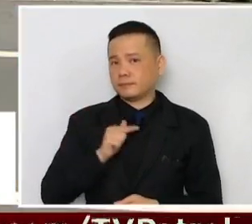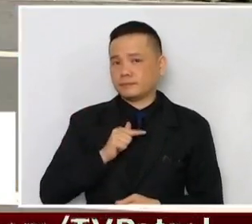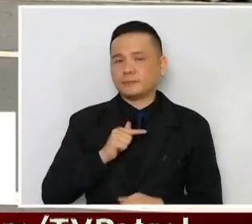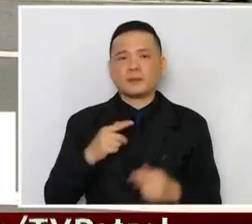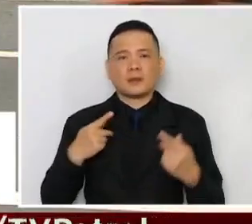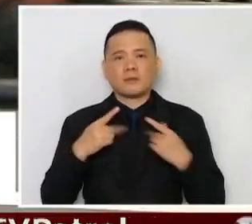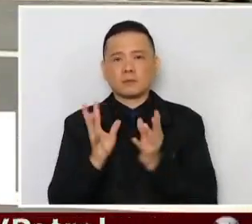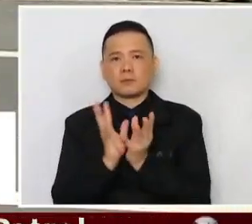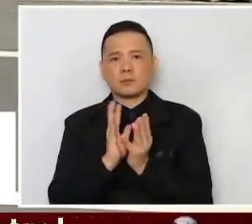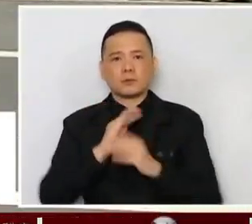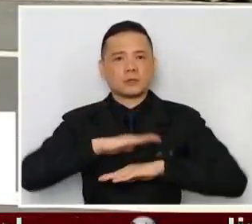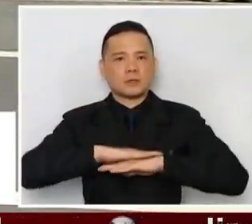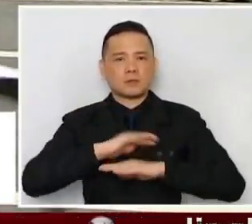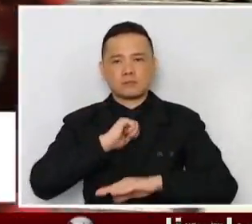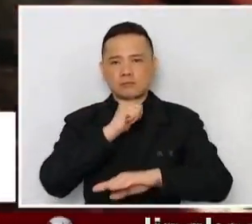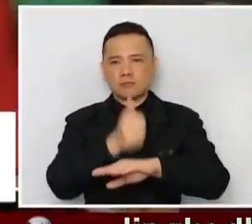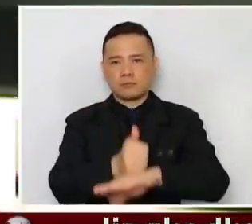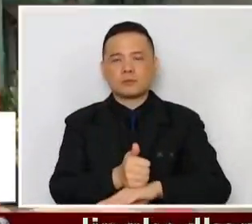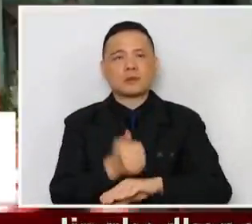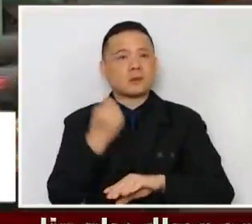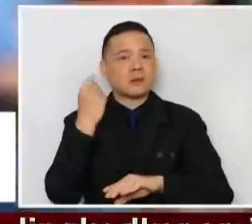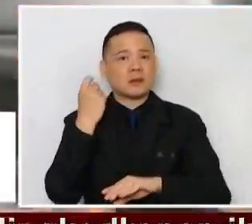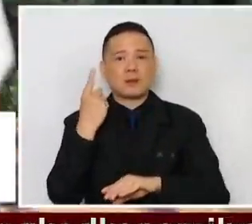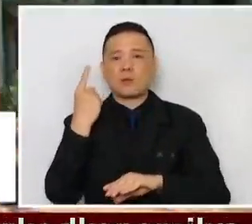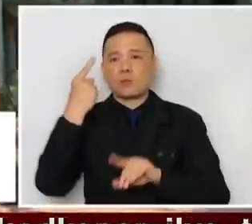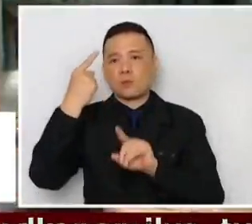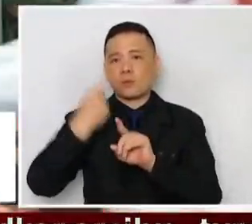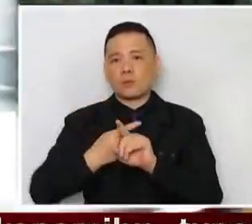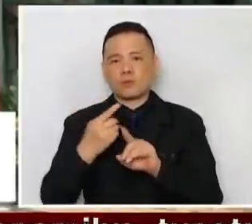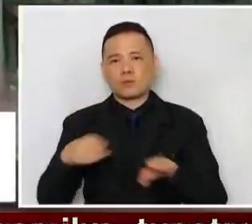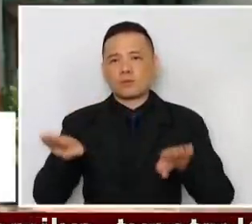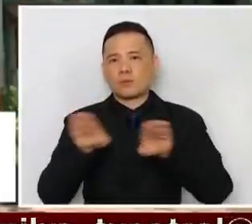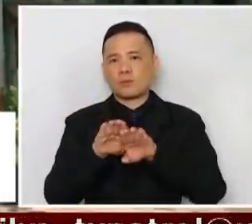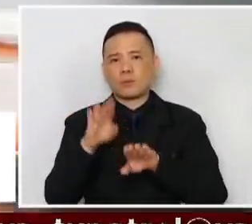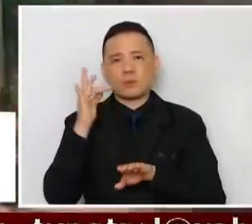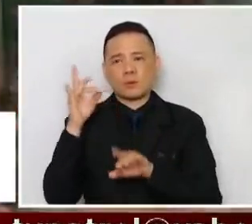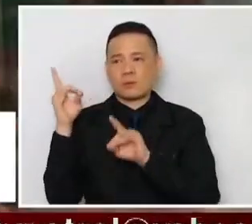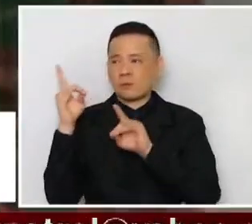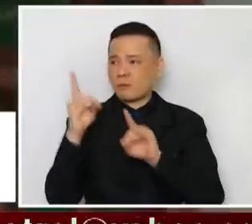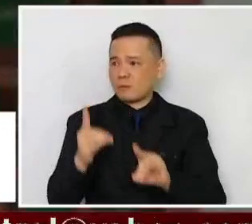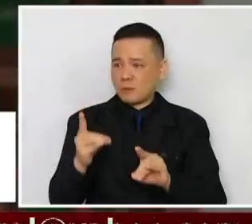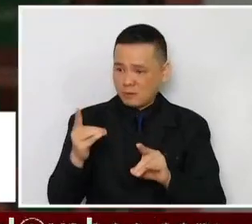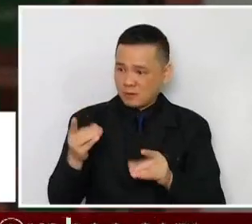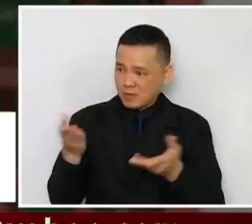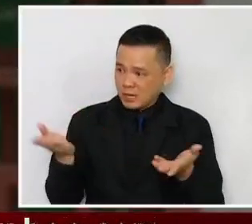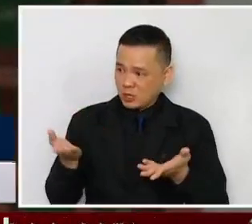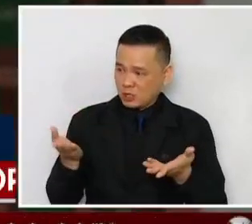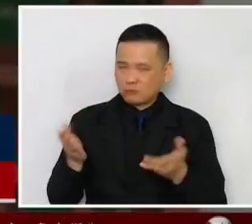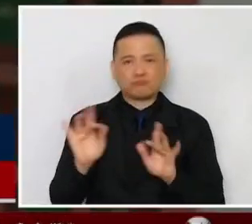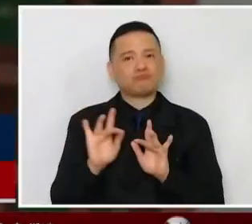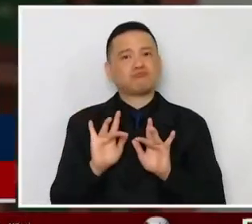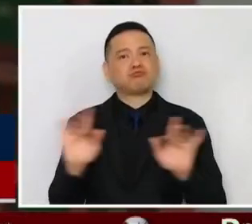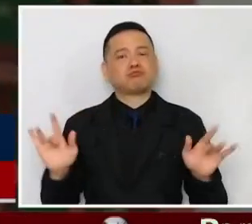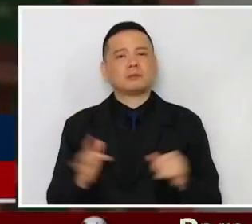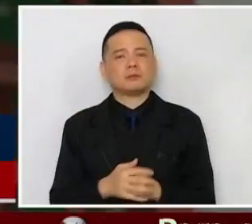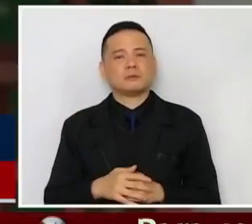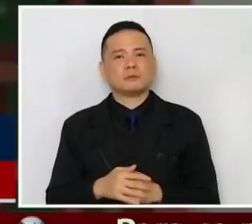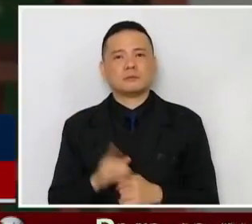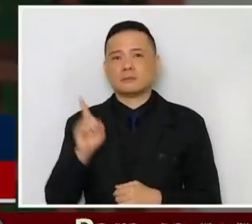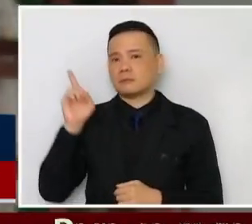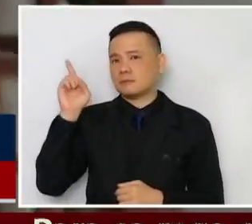Naidel. Pero isang buwan na itong sarado dahil wala ng donasyong dumarating. Ang nalalatag lang namin, good for 100